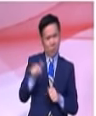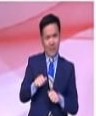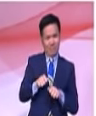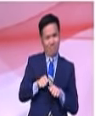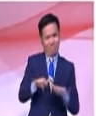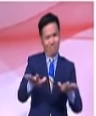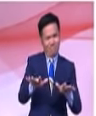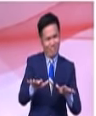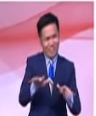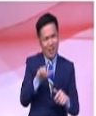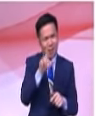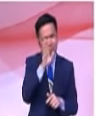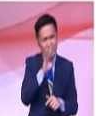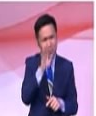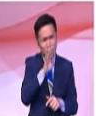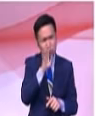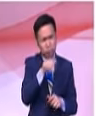tidak sahih berkenaan.